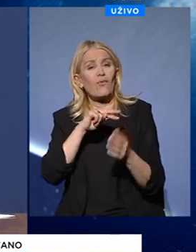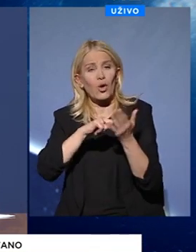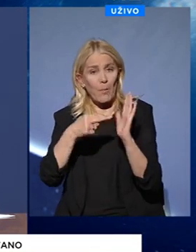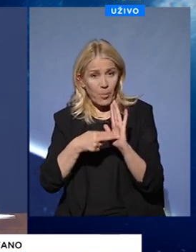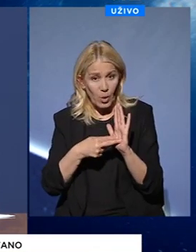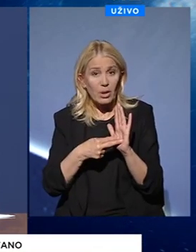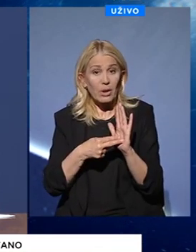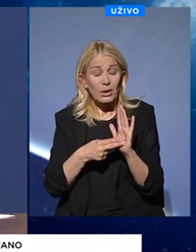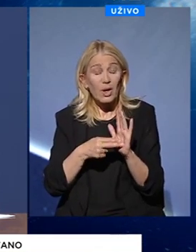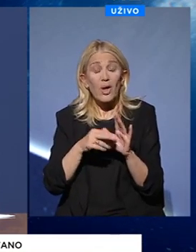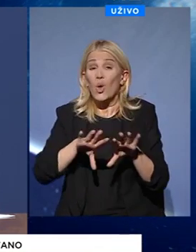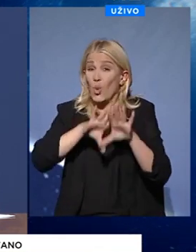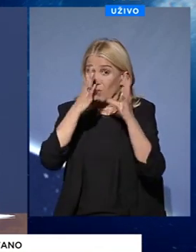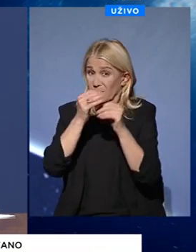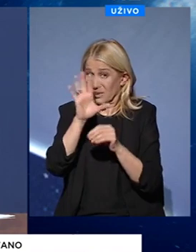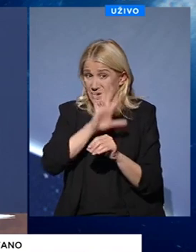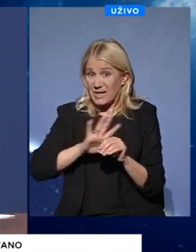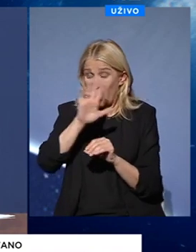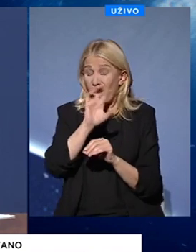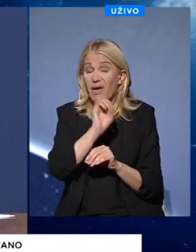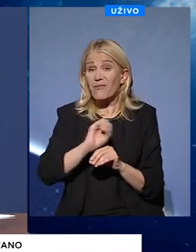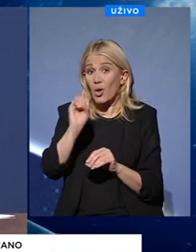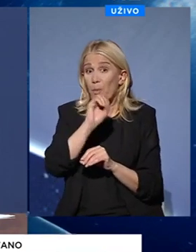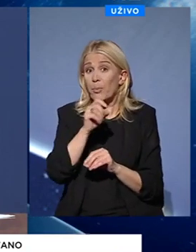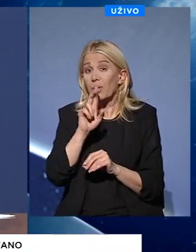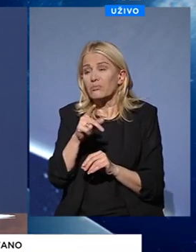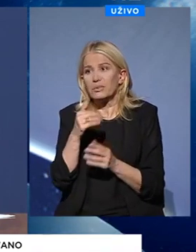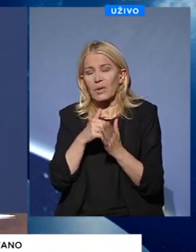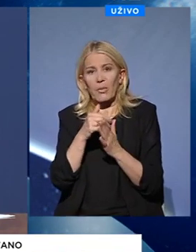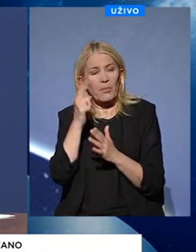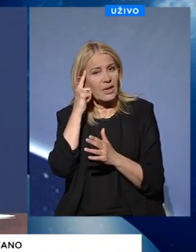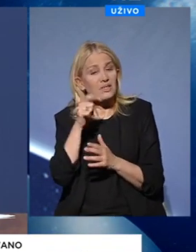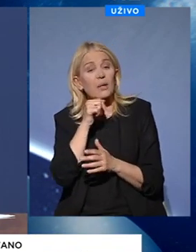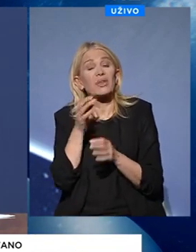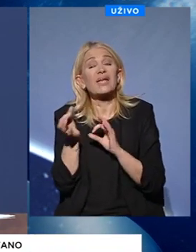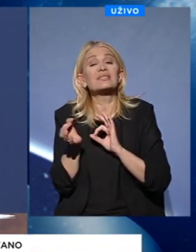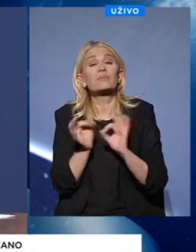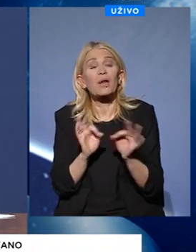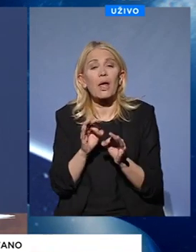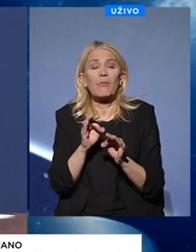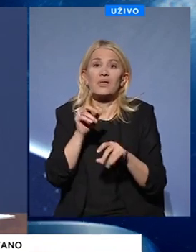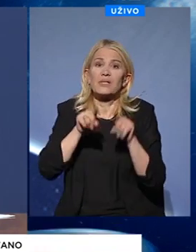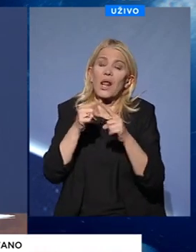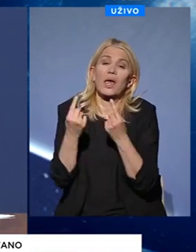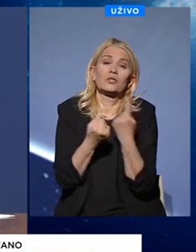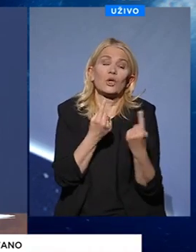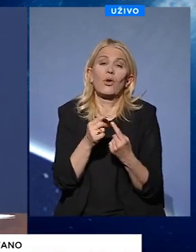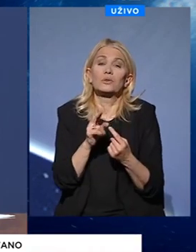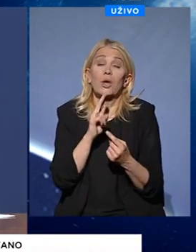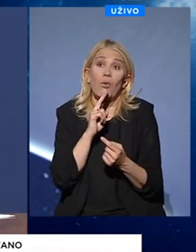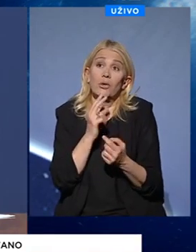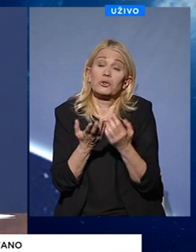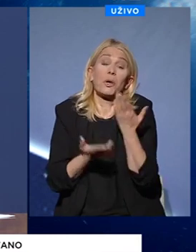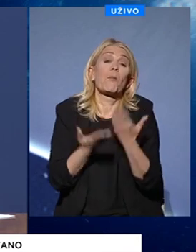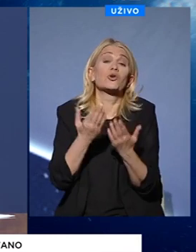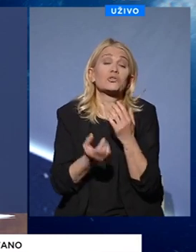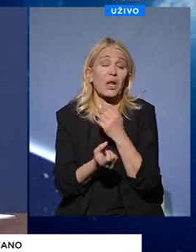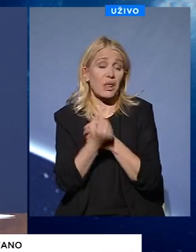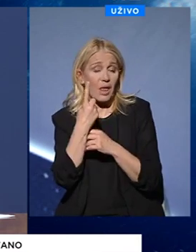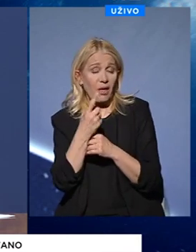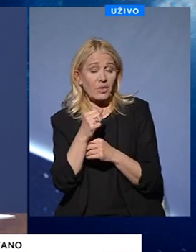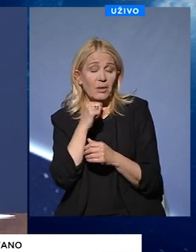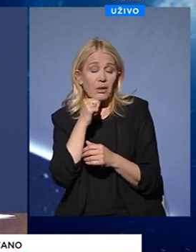politikom u celoj Evropi, da će to imati na umu i da će biti spremni za neke situacije koje će se javiti i da će